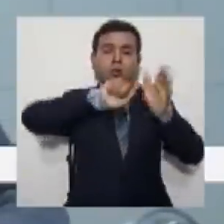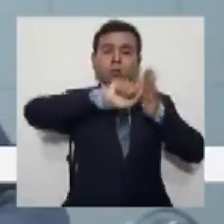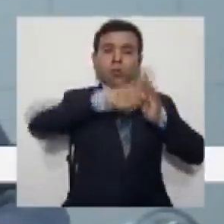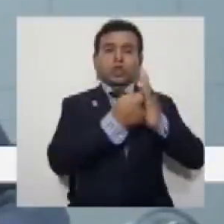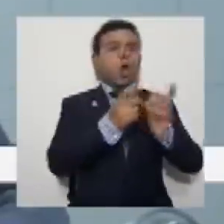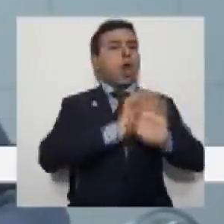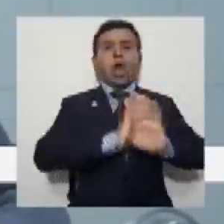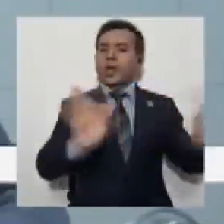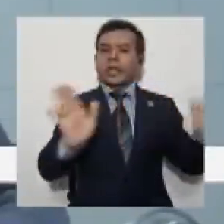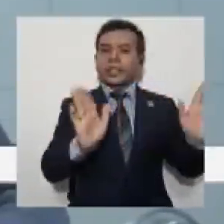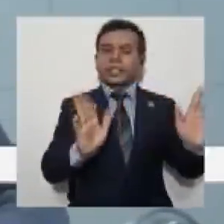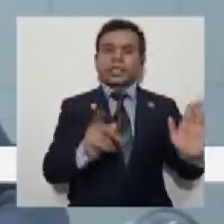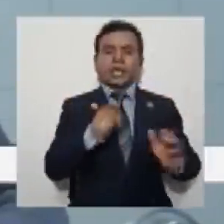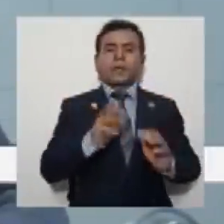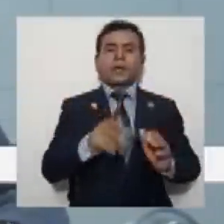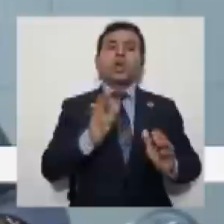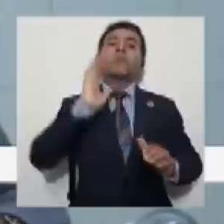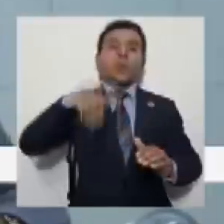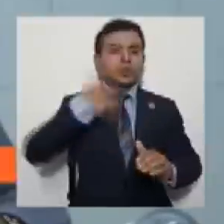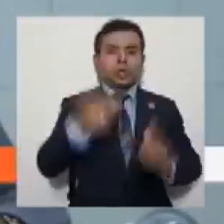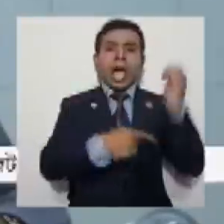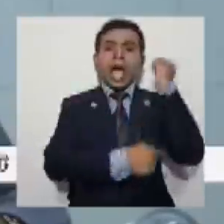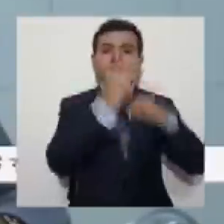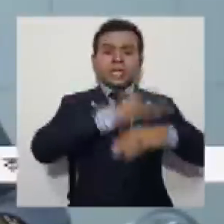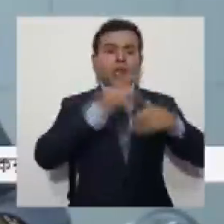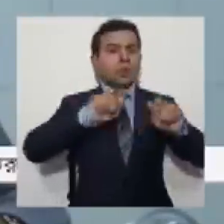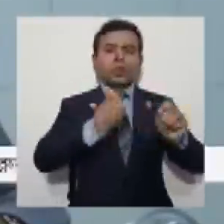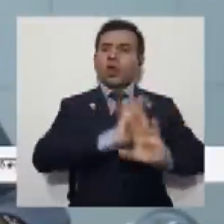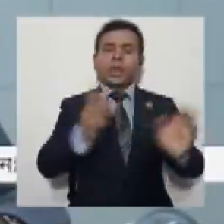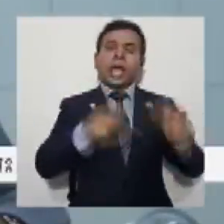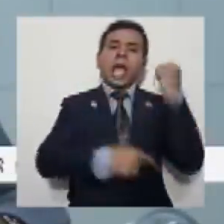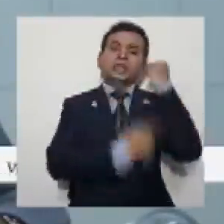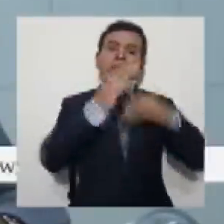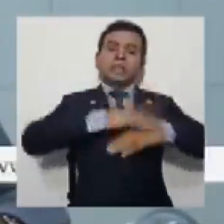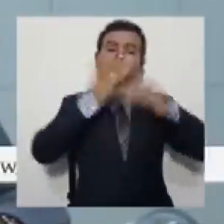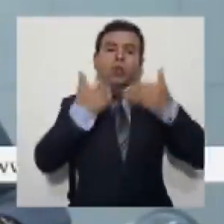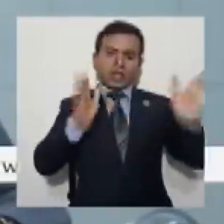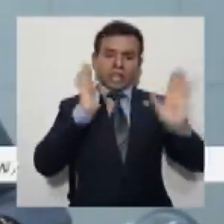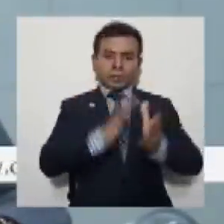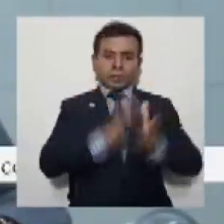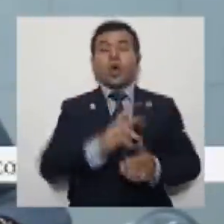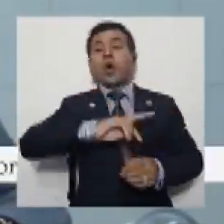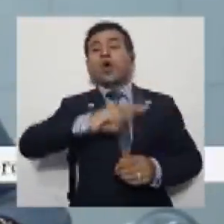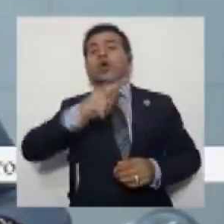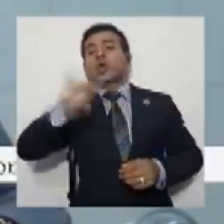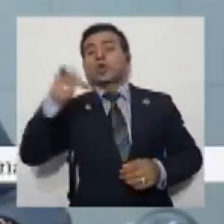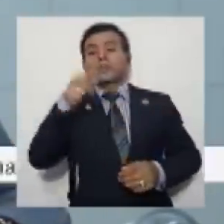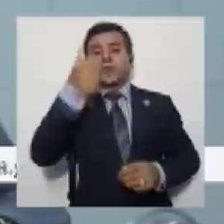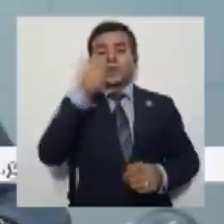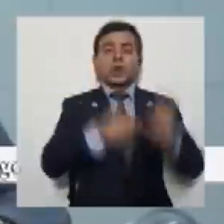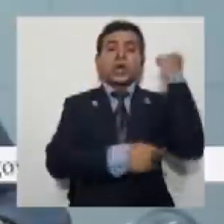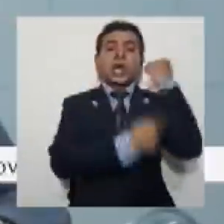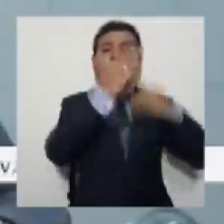চিকিৎসা বজায় আছে এবং থাকবে। আমাদের সকল হাসপাতালে যে সমস্ত ওষুধ সরকার দিয়ে থাকে